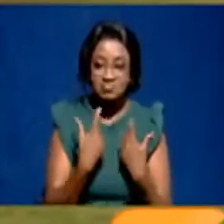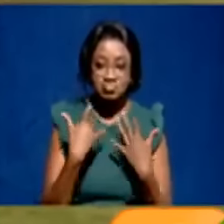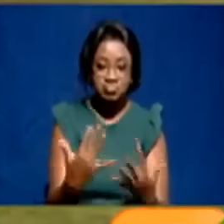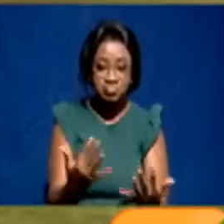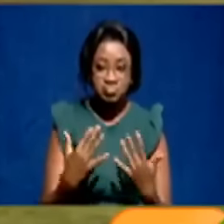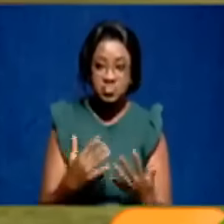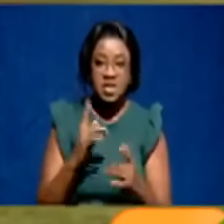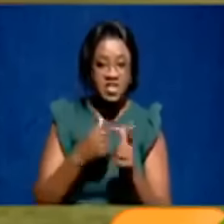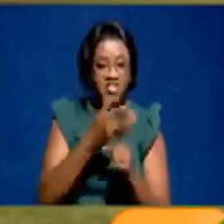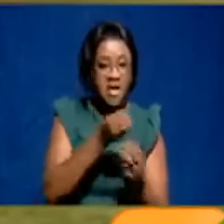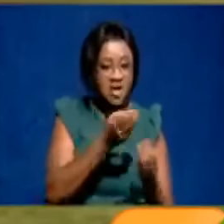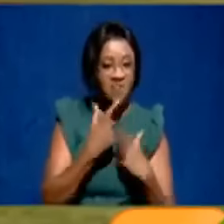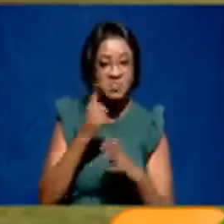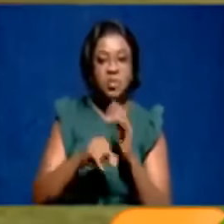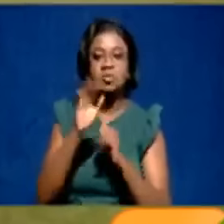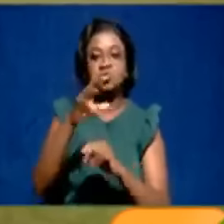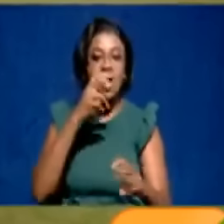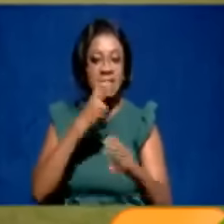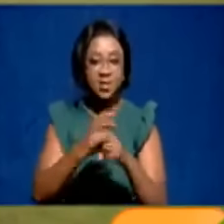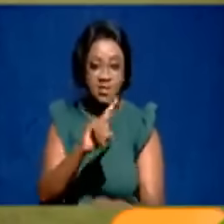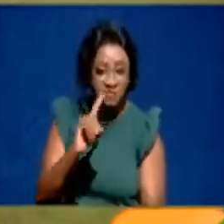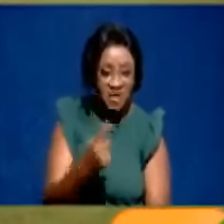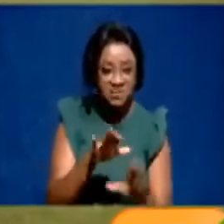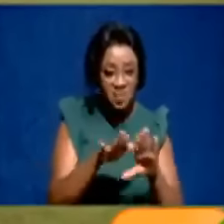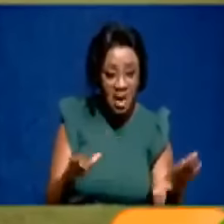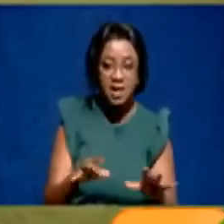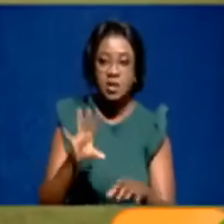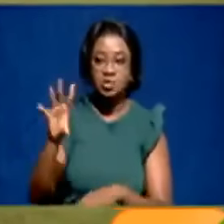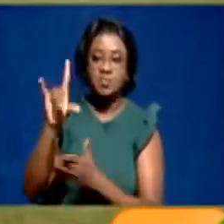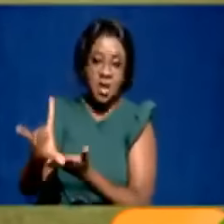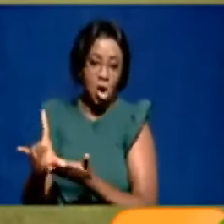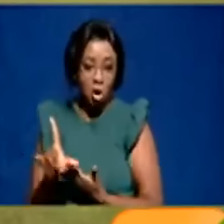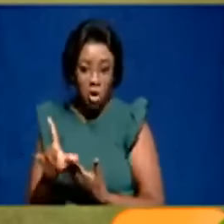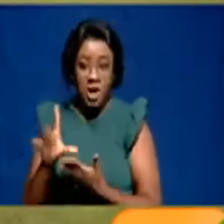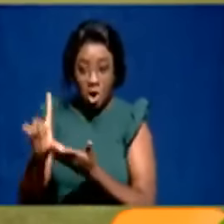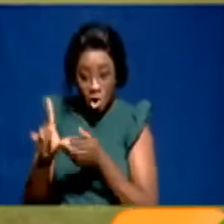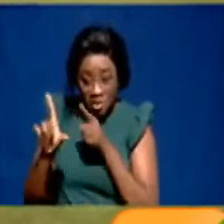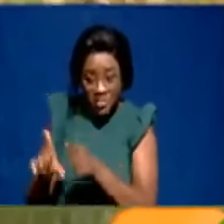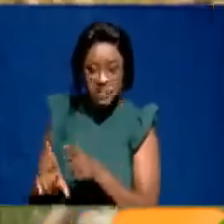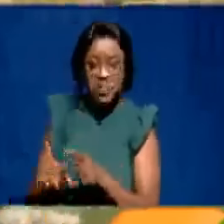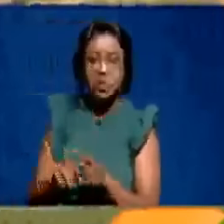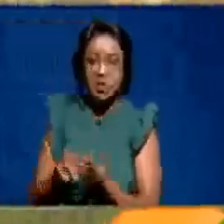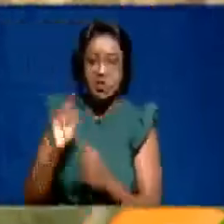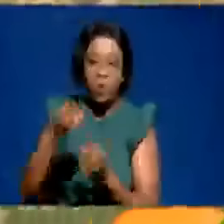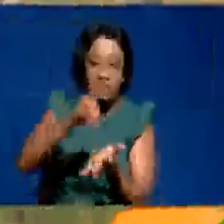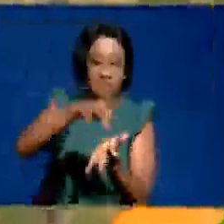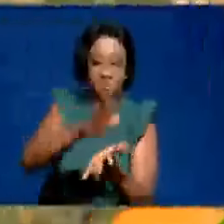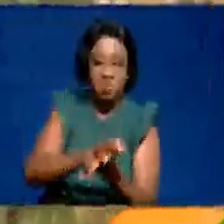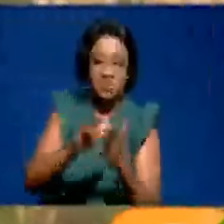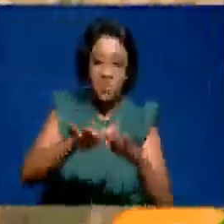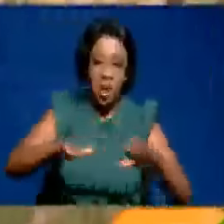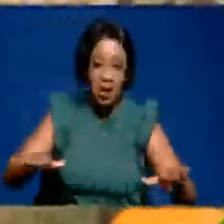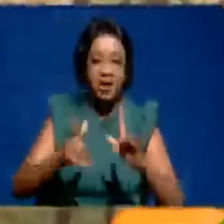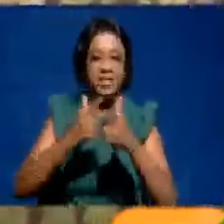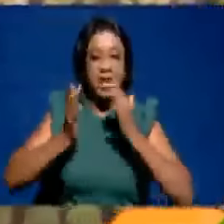Yano aliambiwa kuwa aleta hati miliki ya kwanza itumike kukopesha pesa zitakazowezesha kuweka malipo ya kwanza, ndiposa